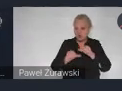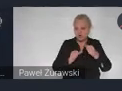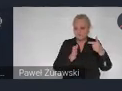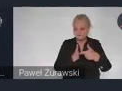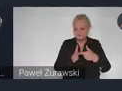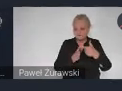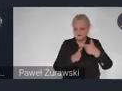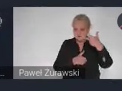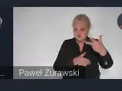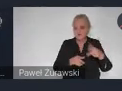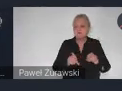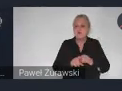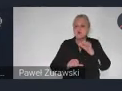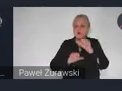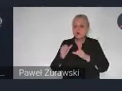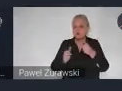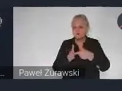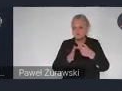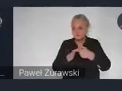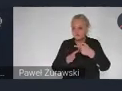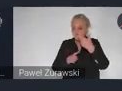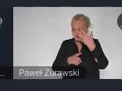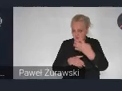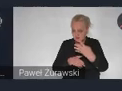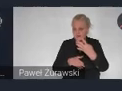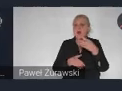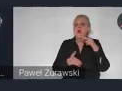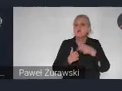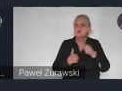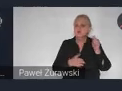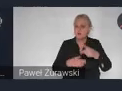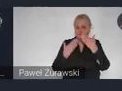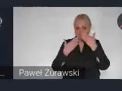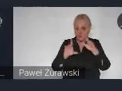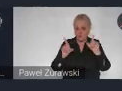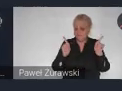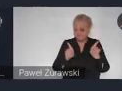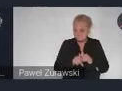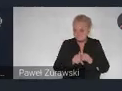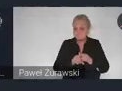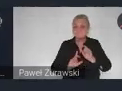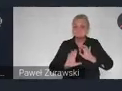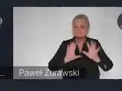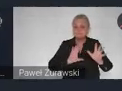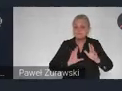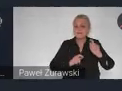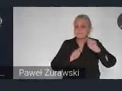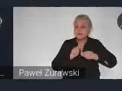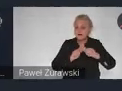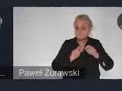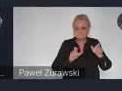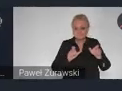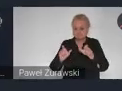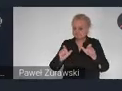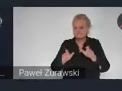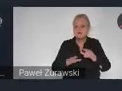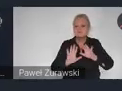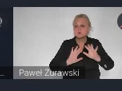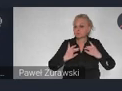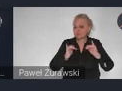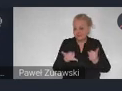2023 oraz 2024 należy wskazać również sposób monitorowania Czyli w jaki sposób